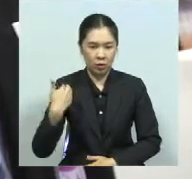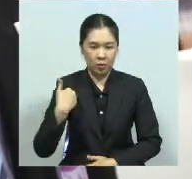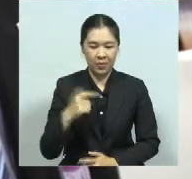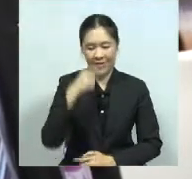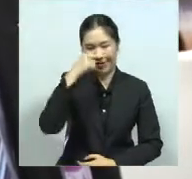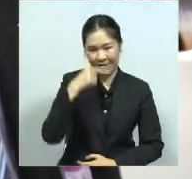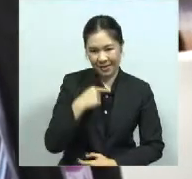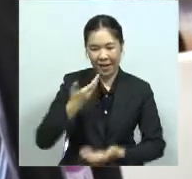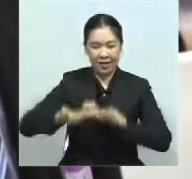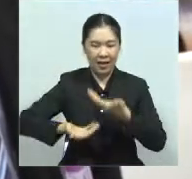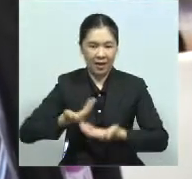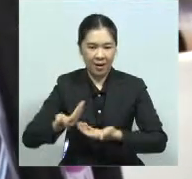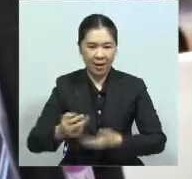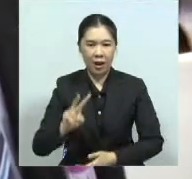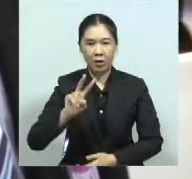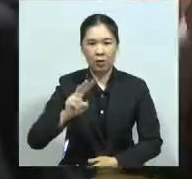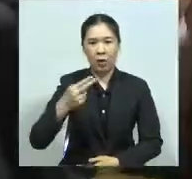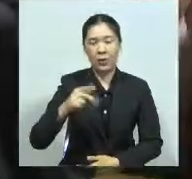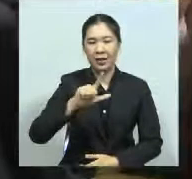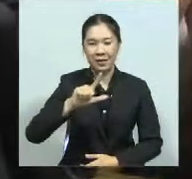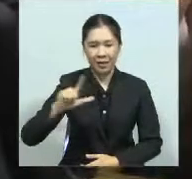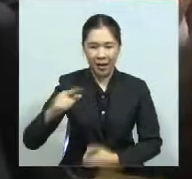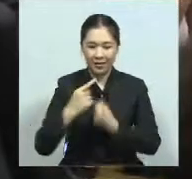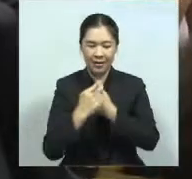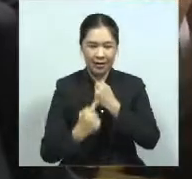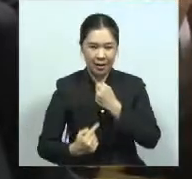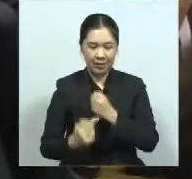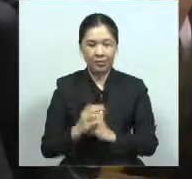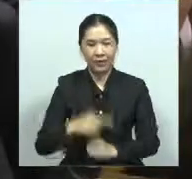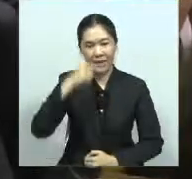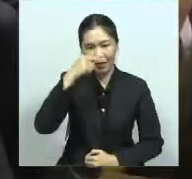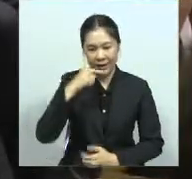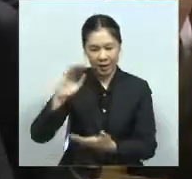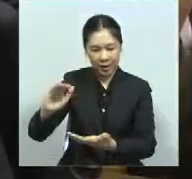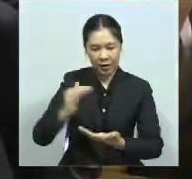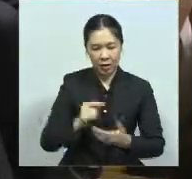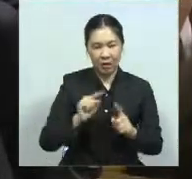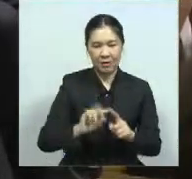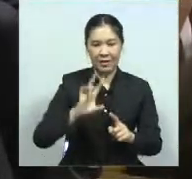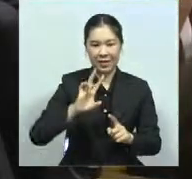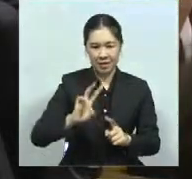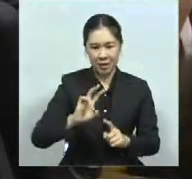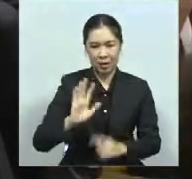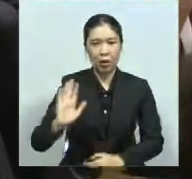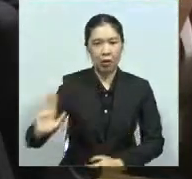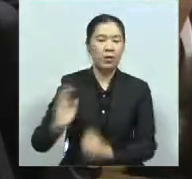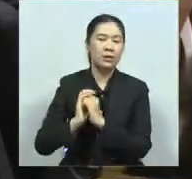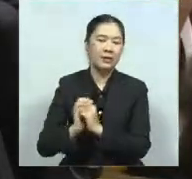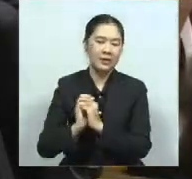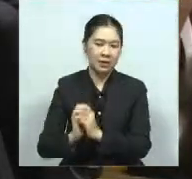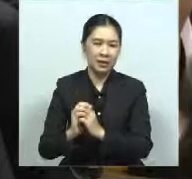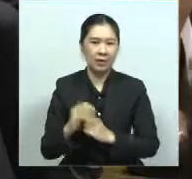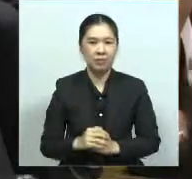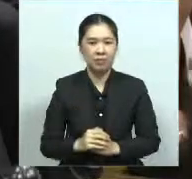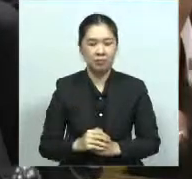การค้าระหว่างกันกว่า 20,000 ล้านเหรียญสหรัฐโดยไทยเป็นแหล่งนำเข้าอันดับที่7ของมณฑลกวางตุ้งแม้จะยังมีการน